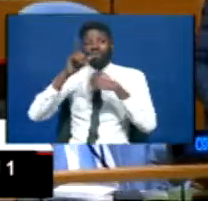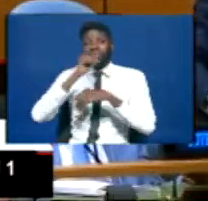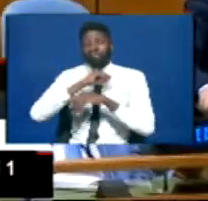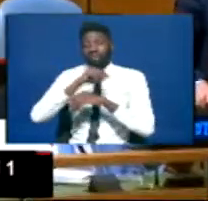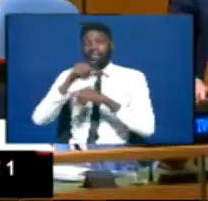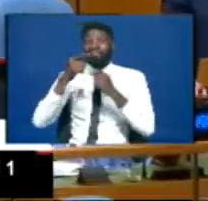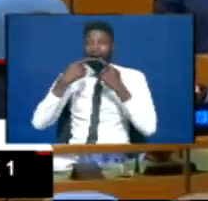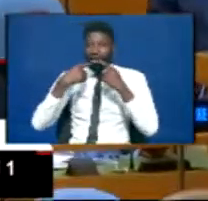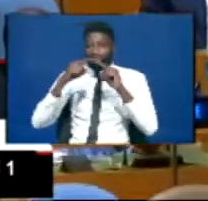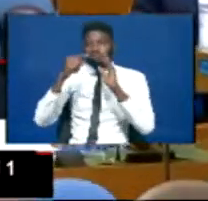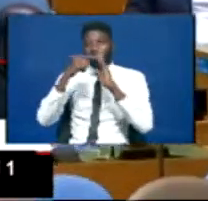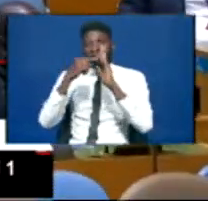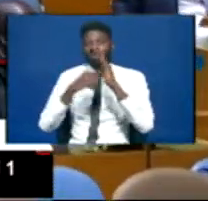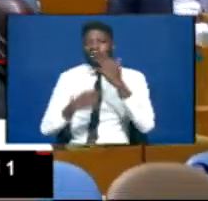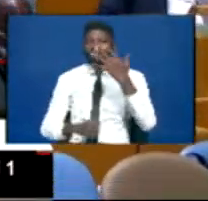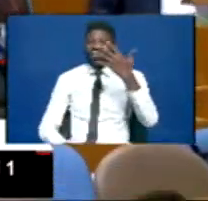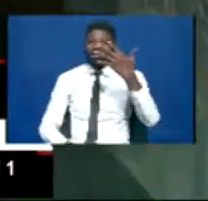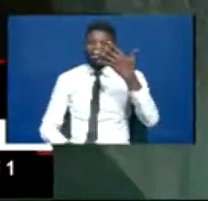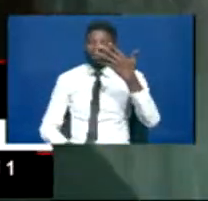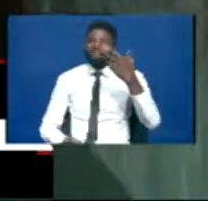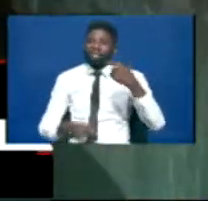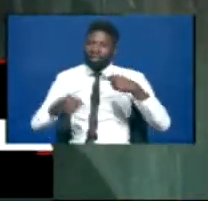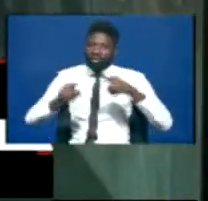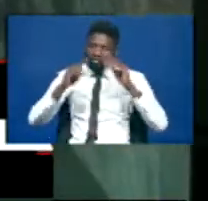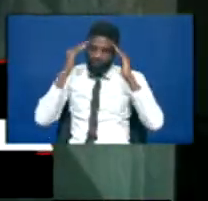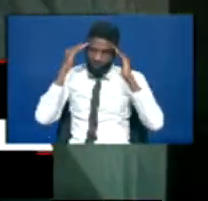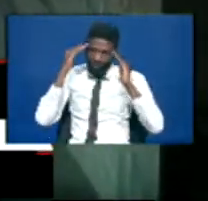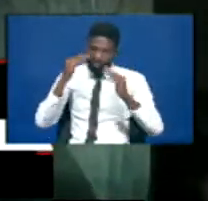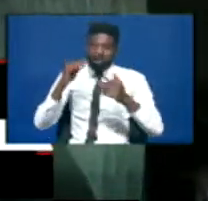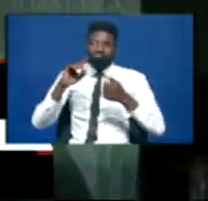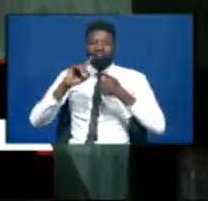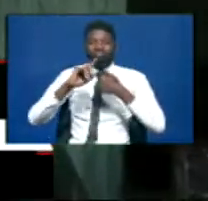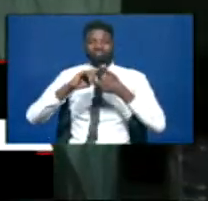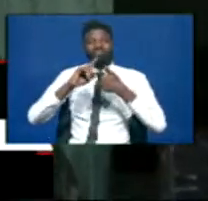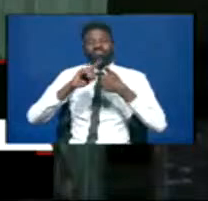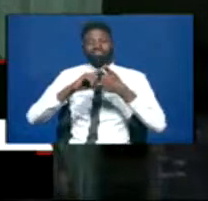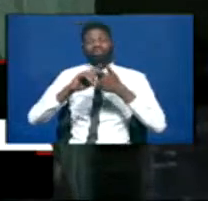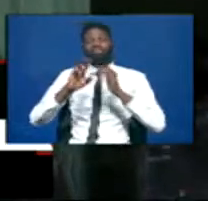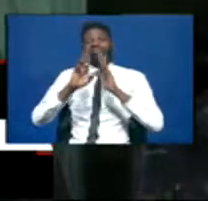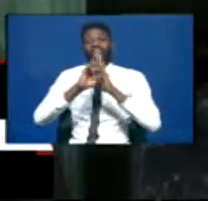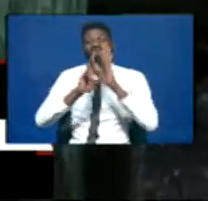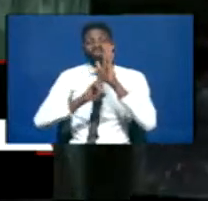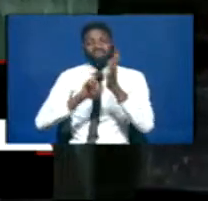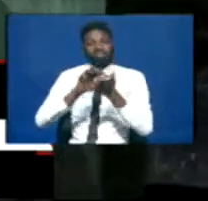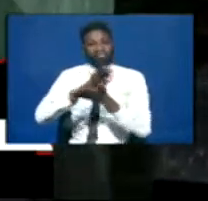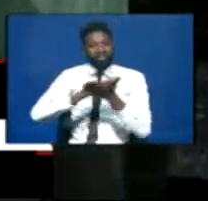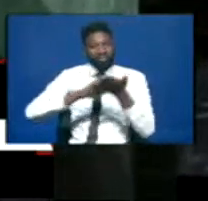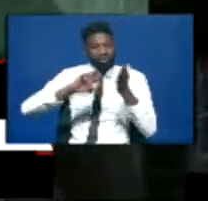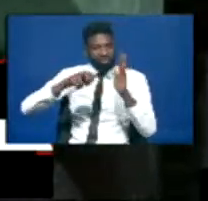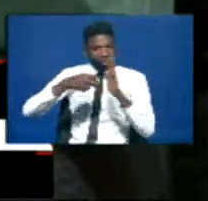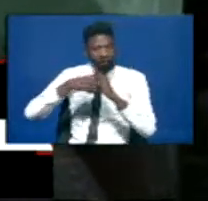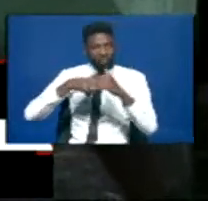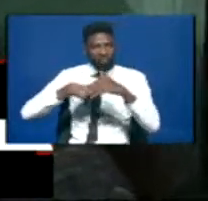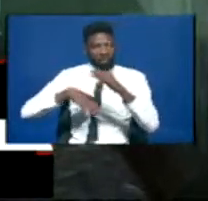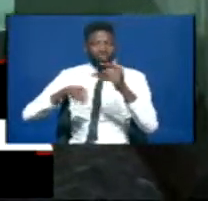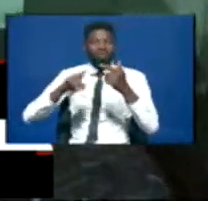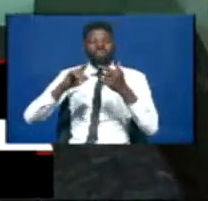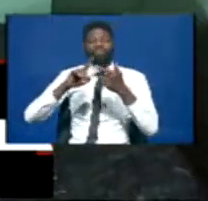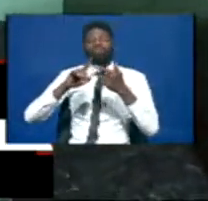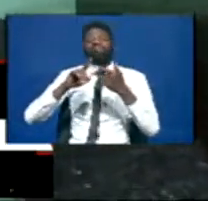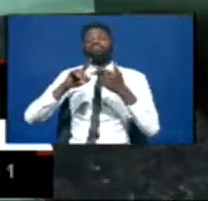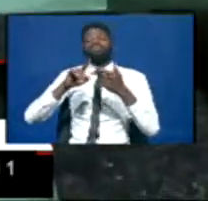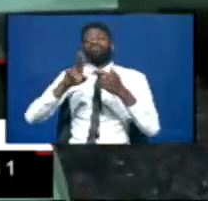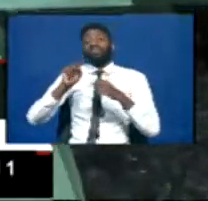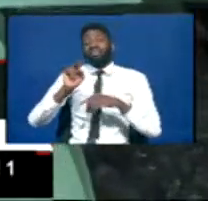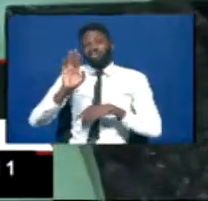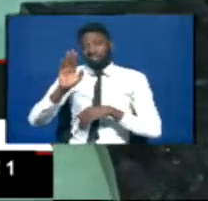atakayoyapa umuhimu wakati wa rais wake, yakiwemo kudumisha kanuni za kimsingi za mkataba Umoja Mataifa, kuhakikisha